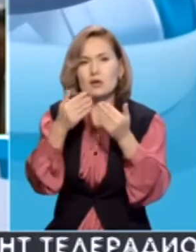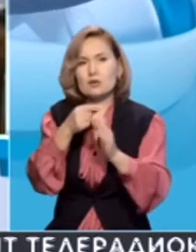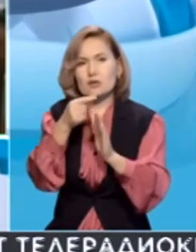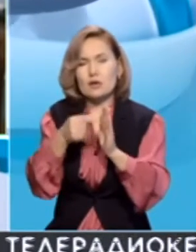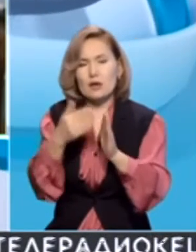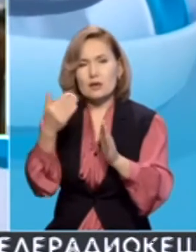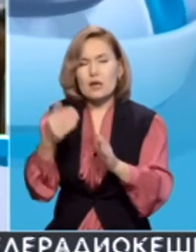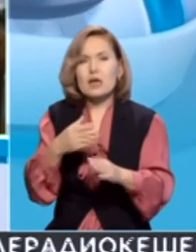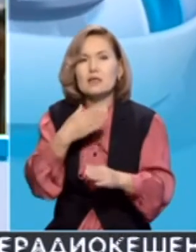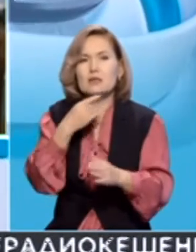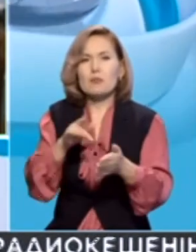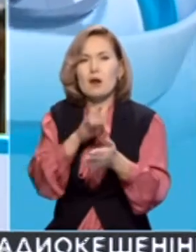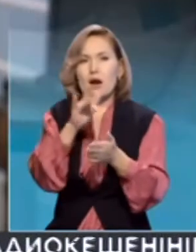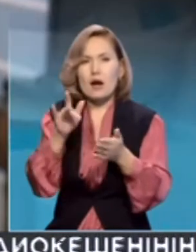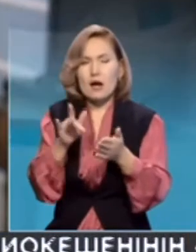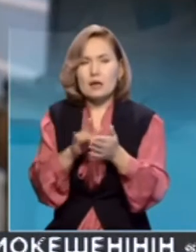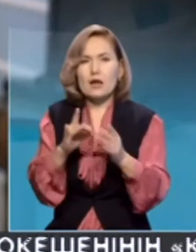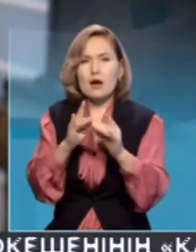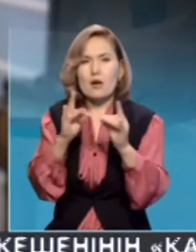Семейдің автокөлік көпірі